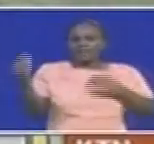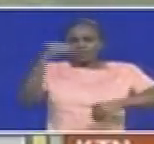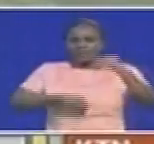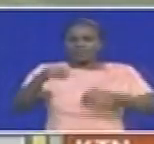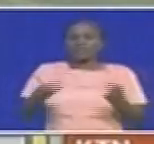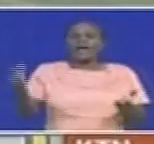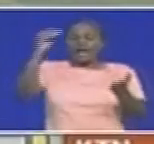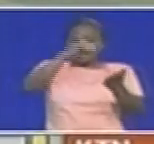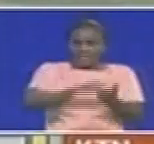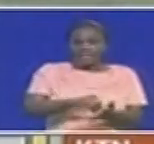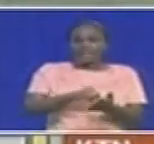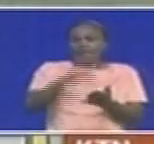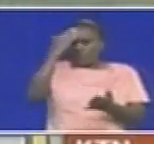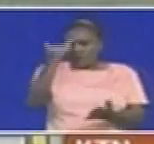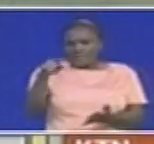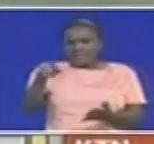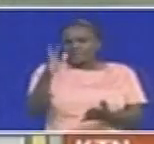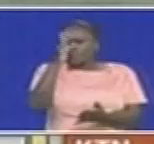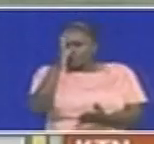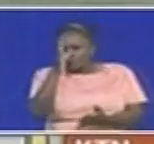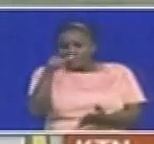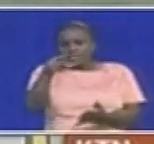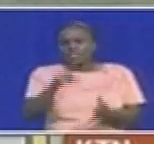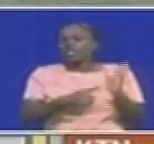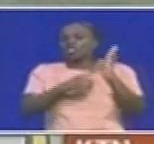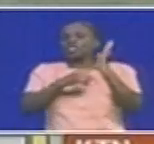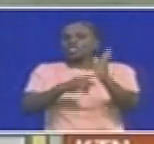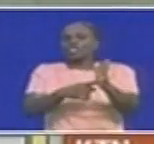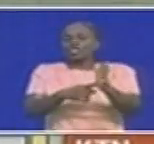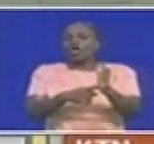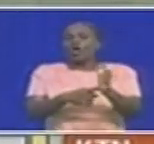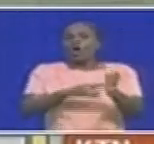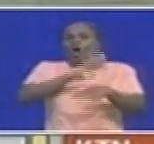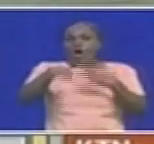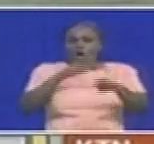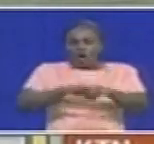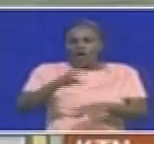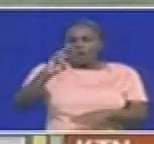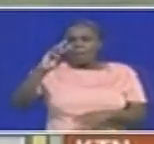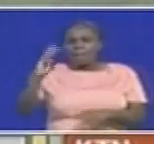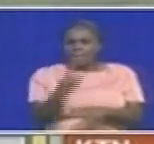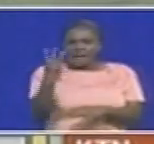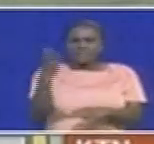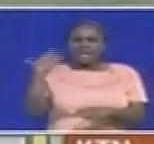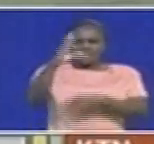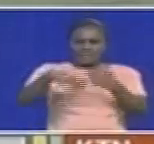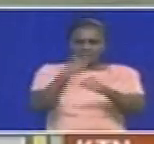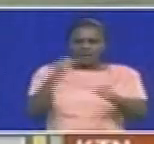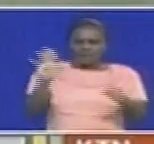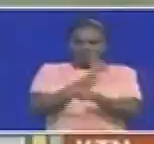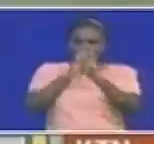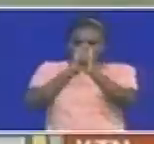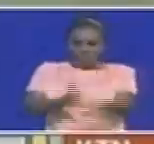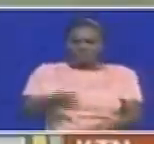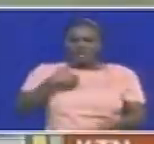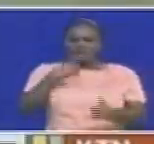kile kilichosemekana kama udanganyifu uliogubika shughuli nzima ya Machi mwaka jana. Kwa taarifa kamili huyu hapa Frank Otieno.